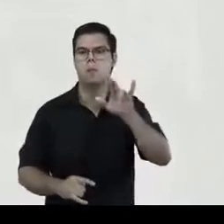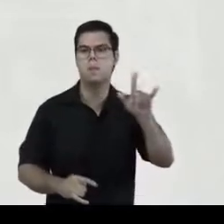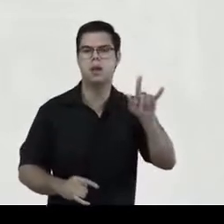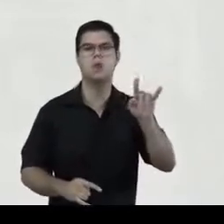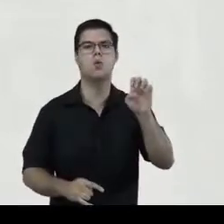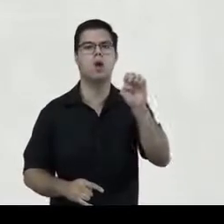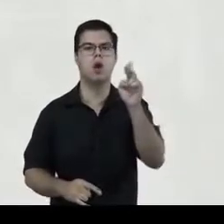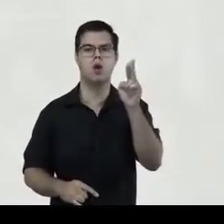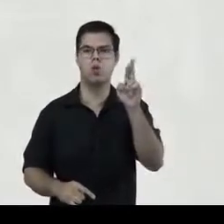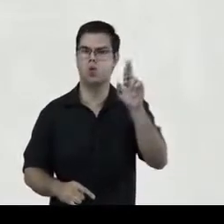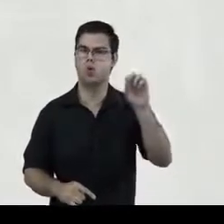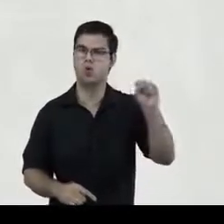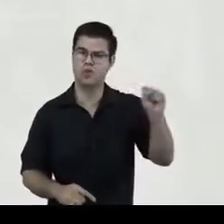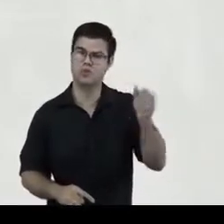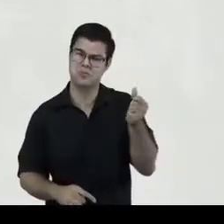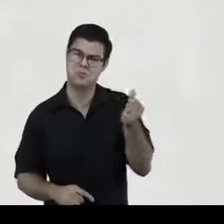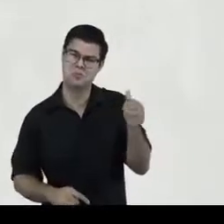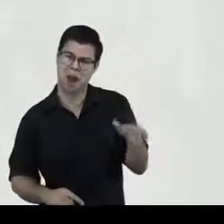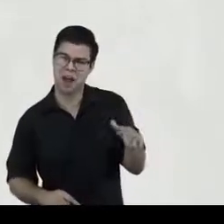Diapositive suivante.